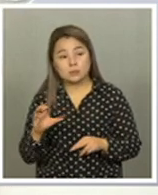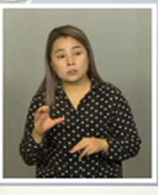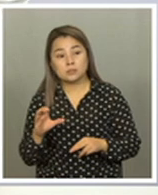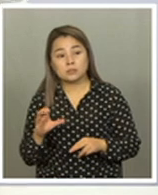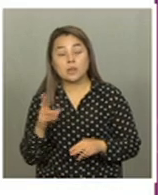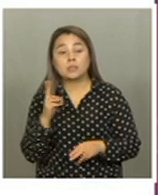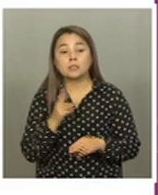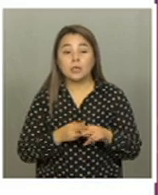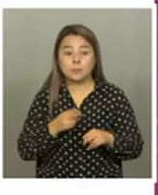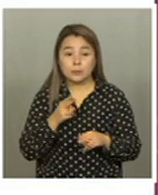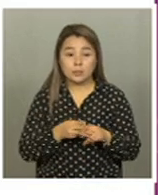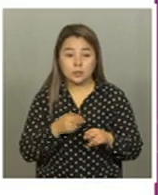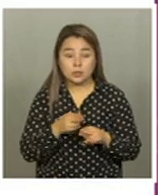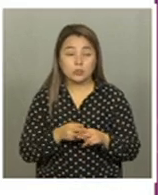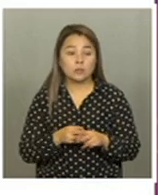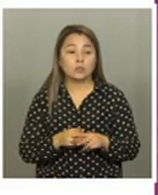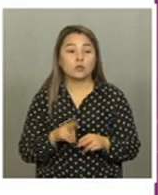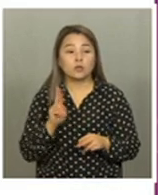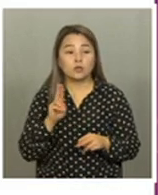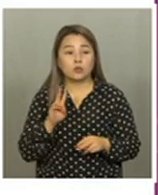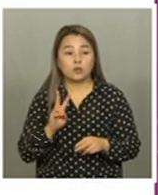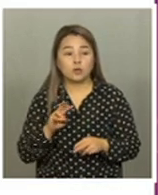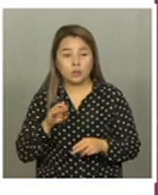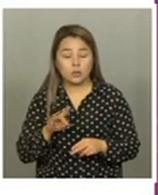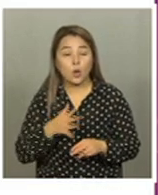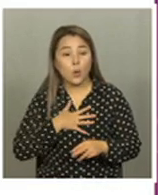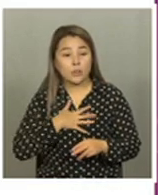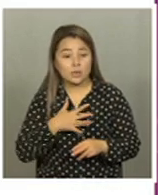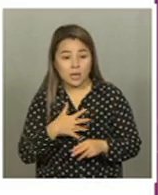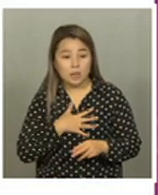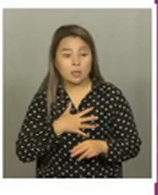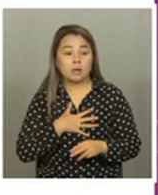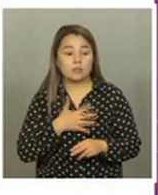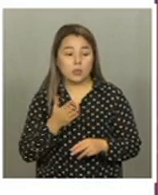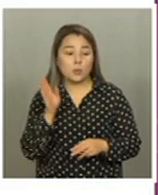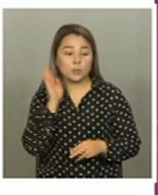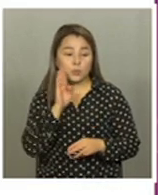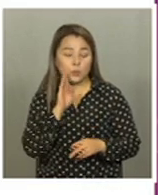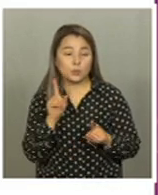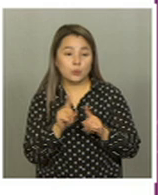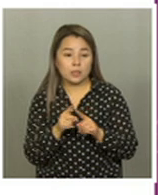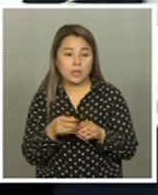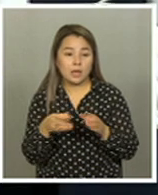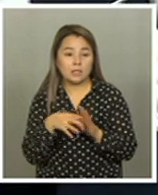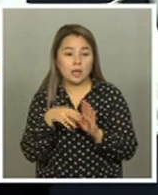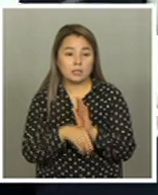темір, күкірт, оттек және сутек жатады.